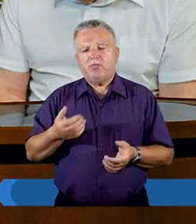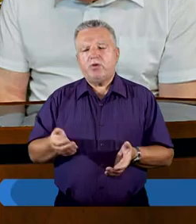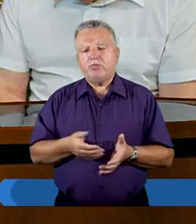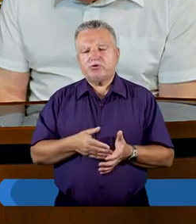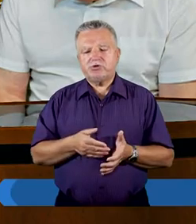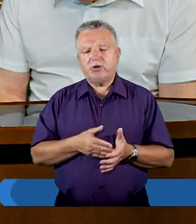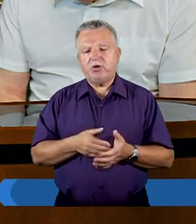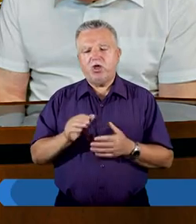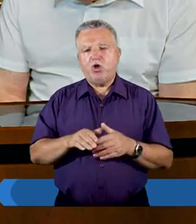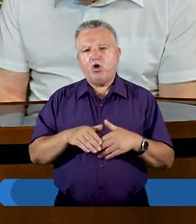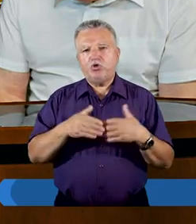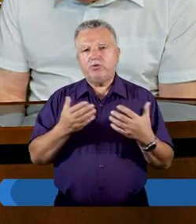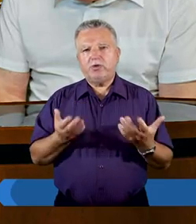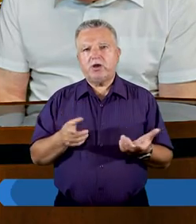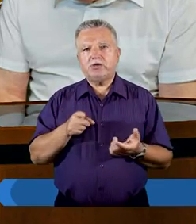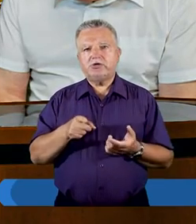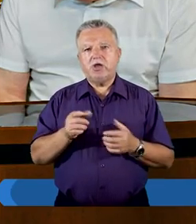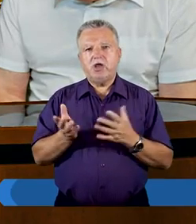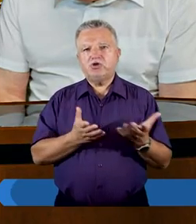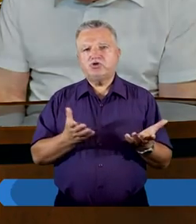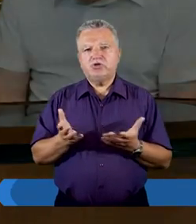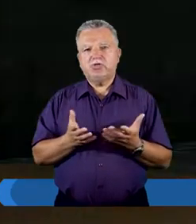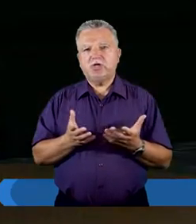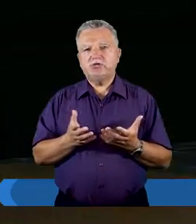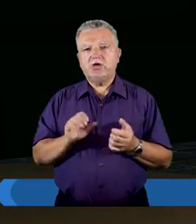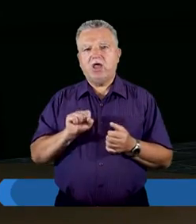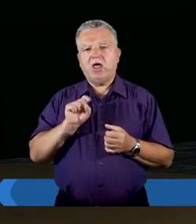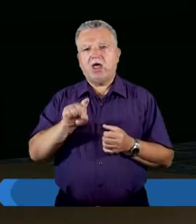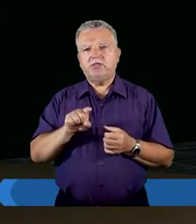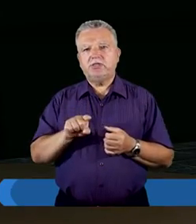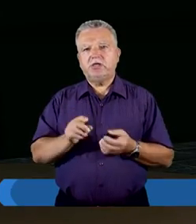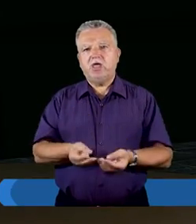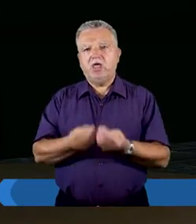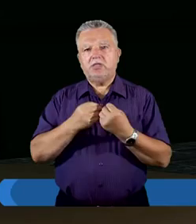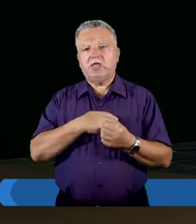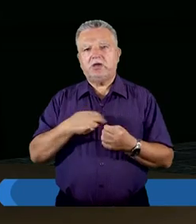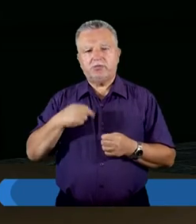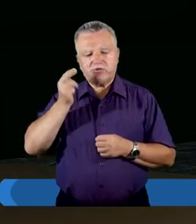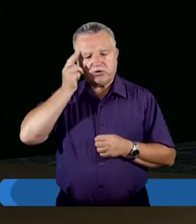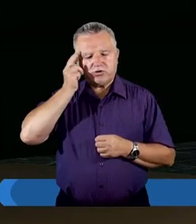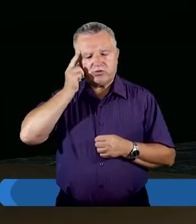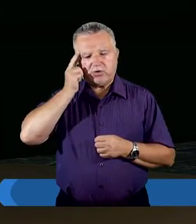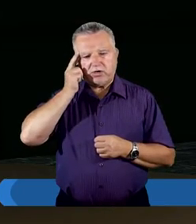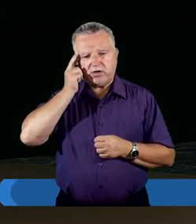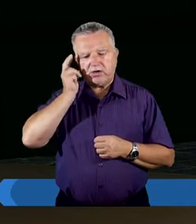potrzebę, otwierać je, czytać, a Ty daj nam